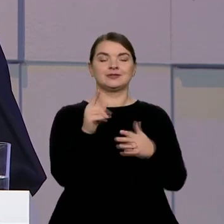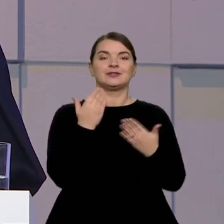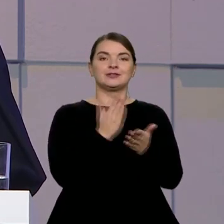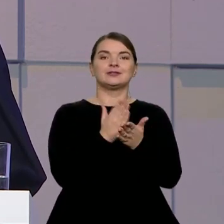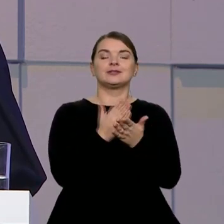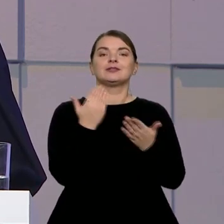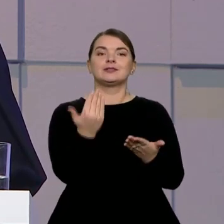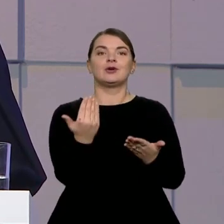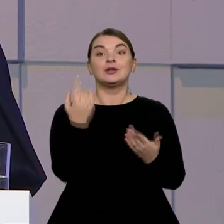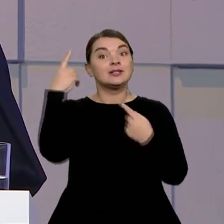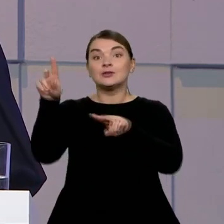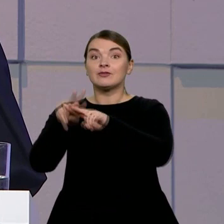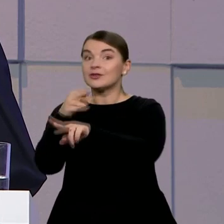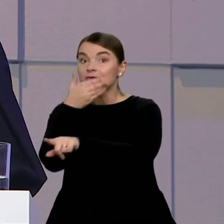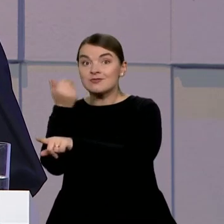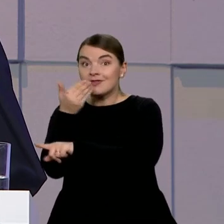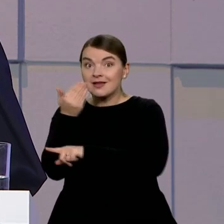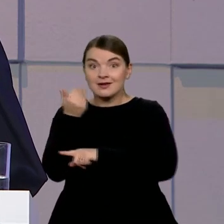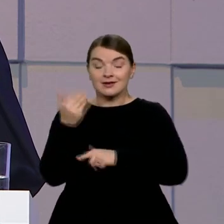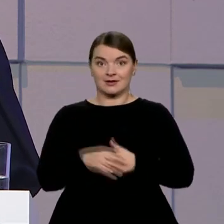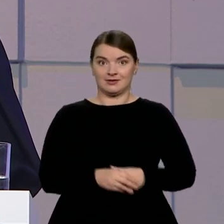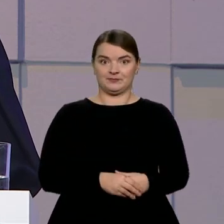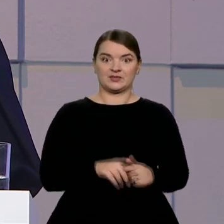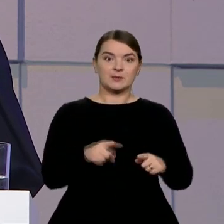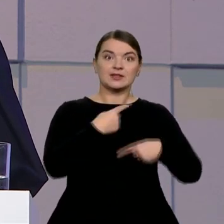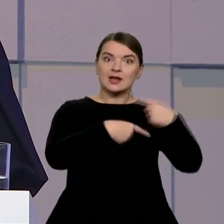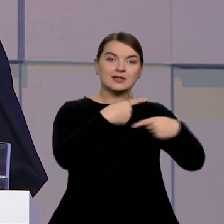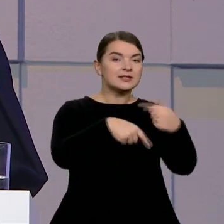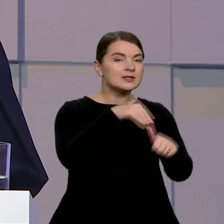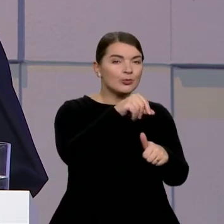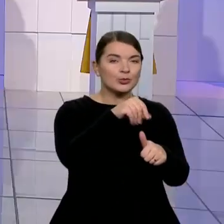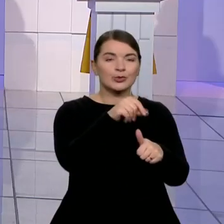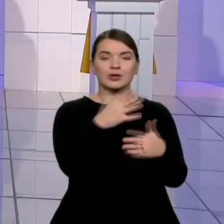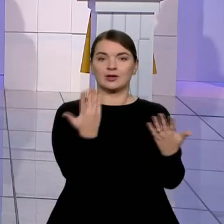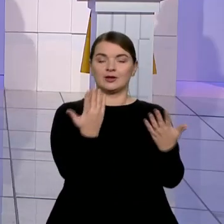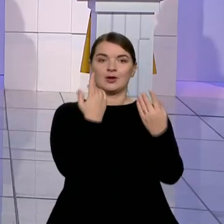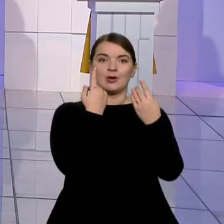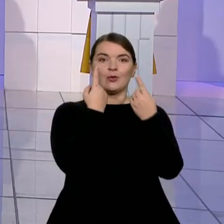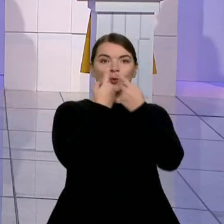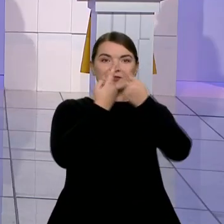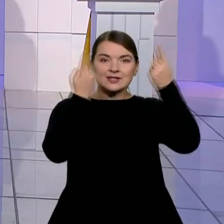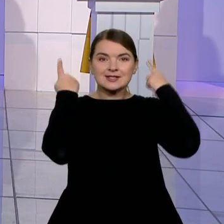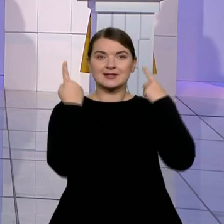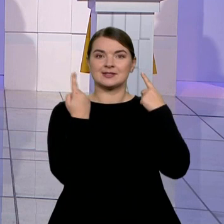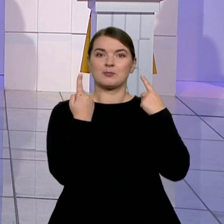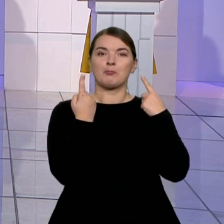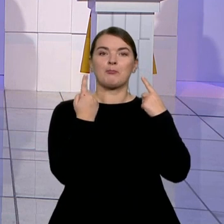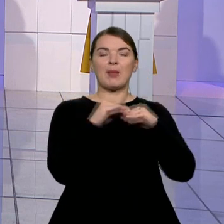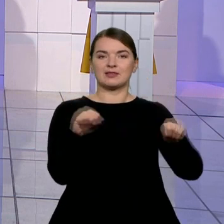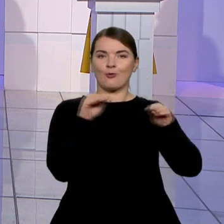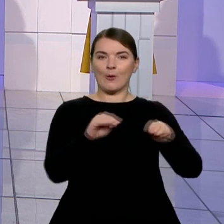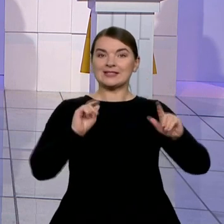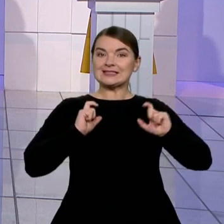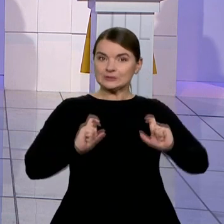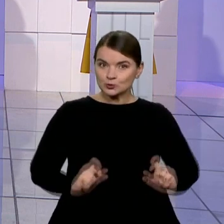manau, tikrai tą galėtumėm daryti. Tuo labiau, kad turi puikias tradicijas mūsų universitetas, buvęs pedagoginis institutas ir jeigu iš tikrųjų